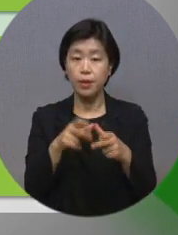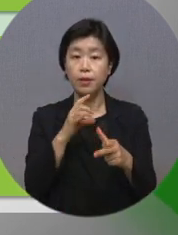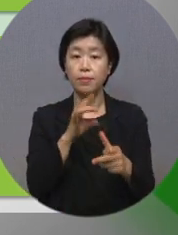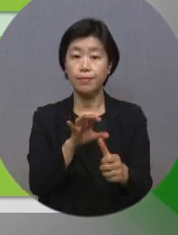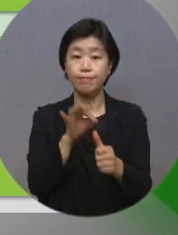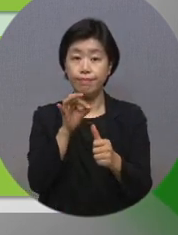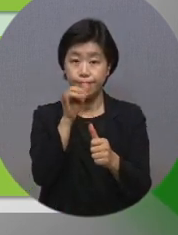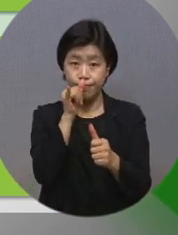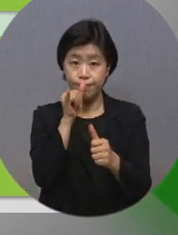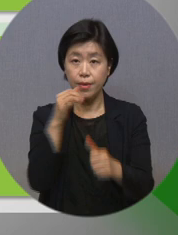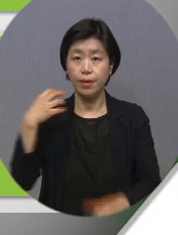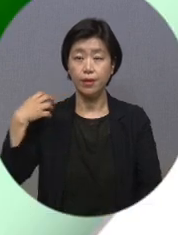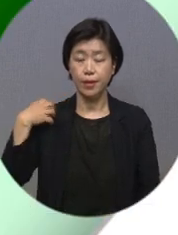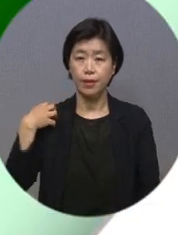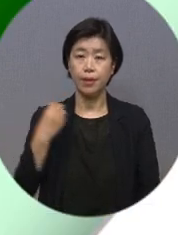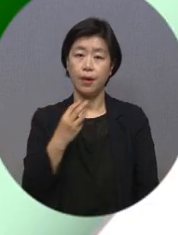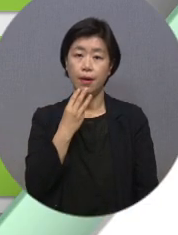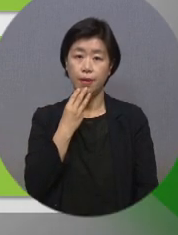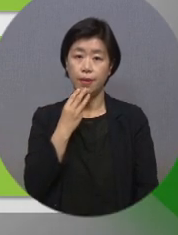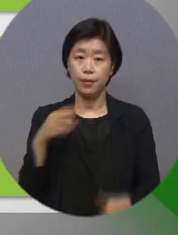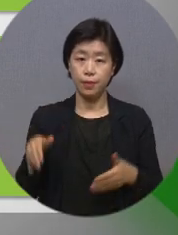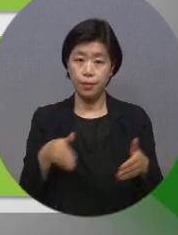지사는 경기 동부지사입니다.